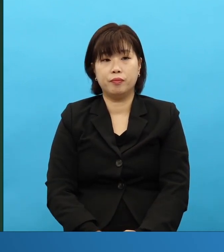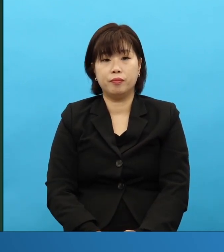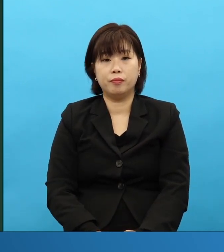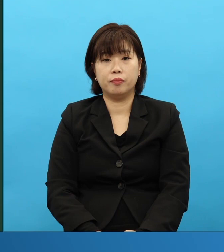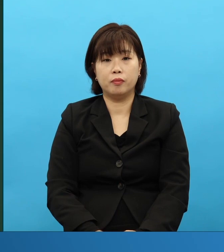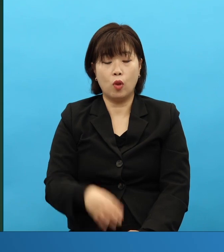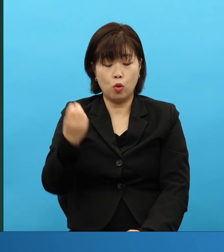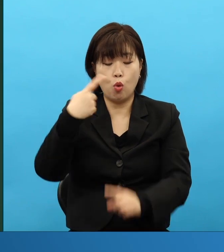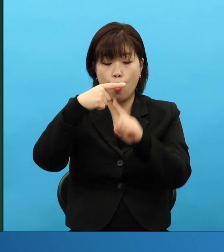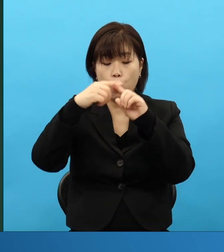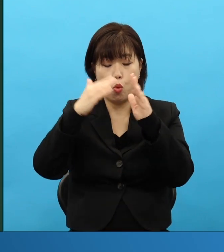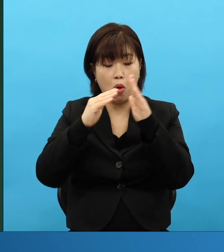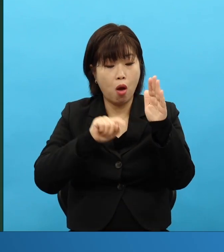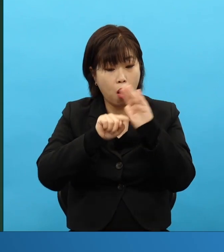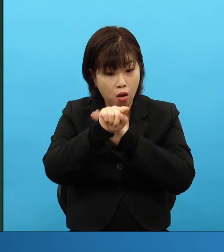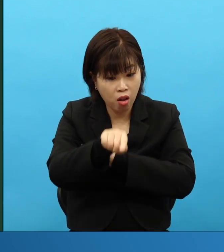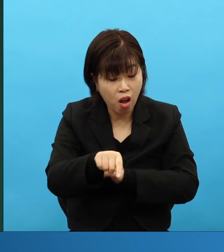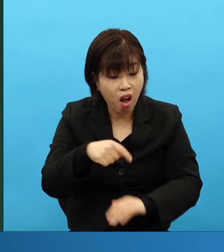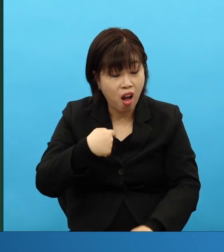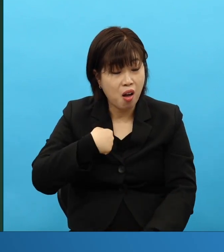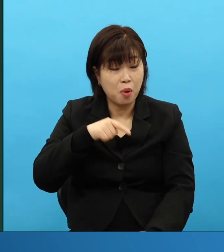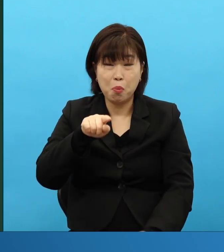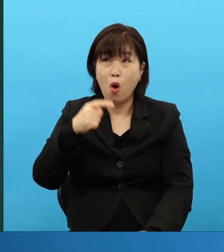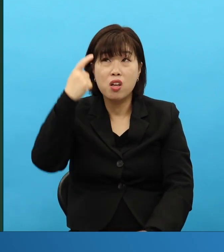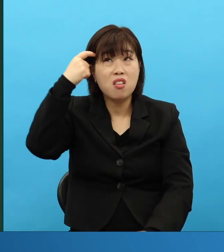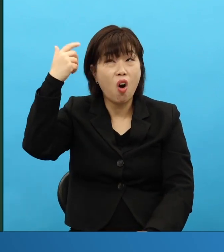They only talk about worldly things. 그래서